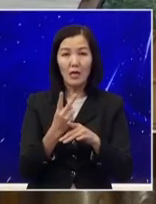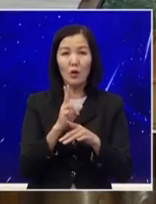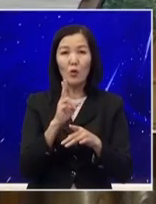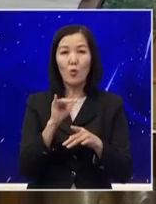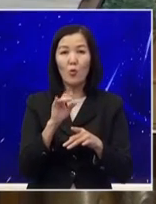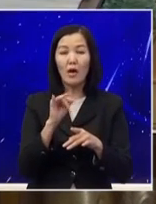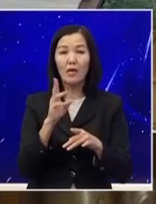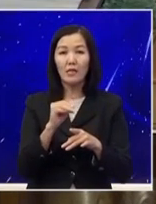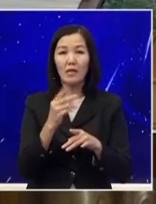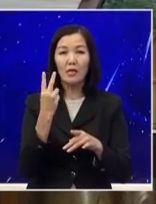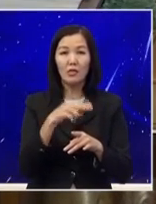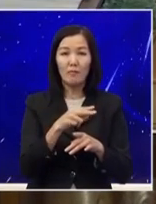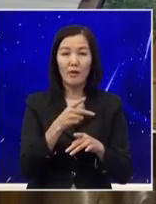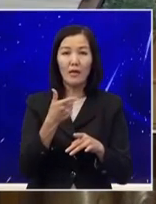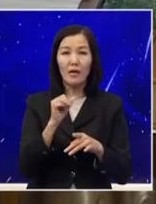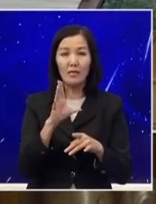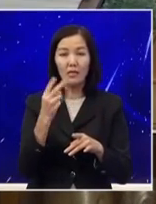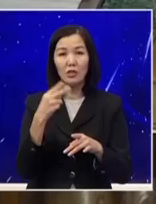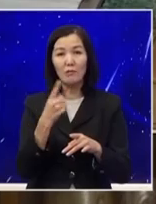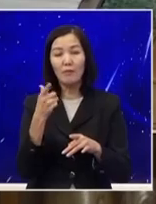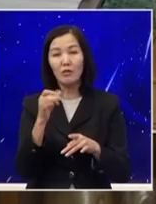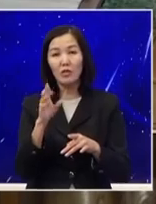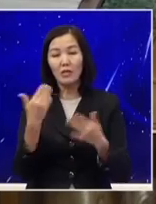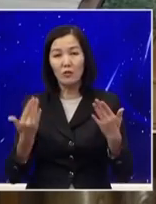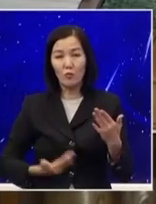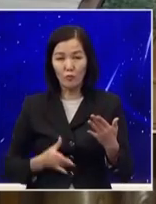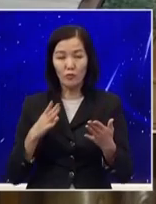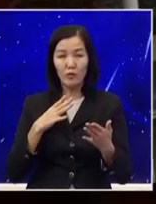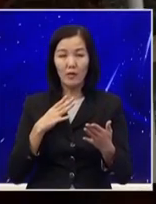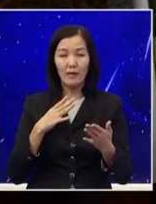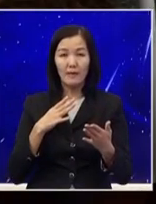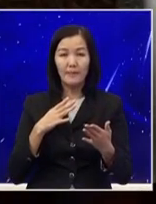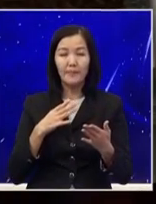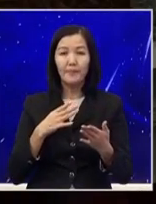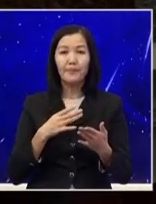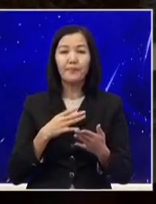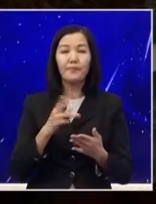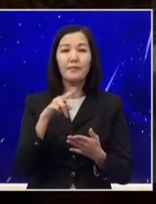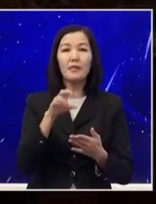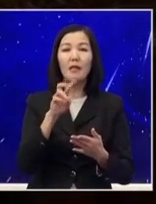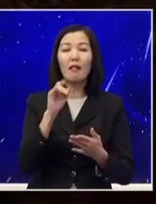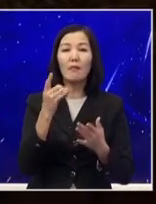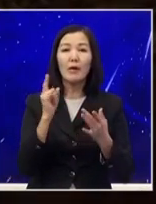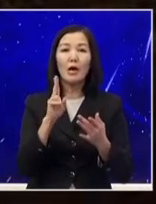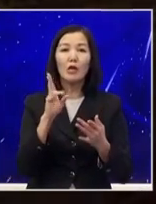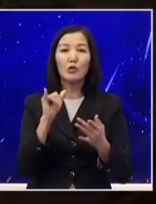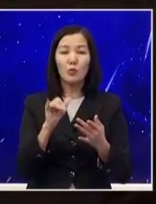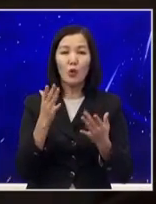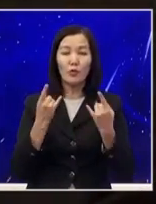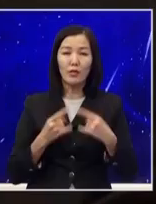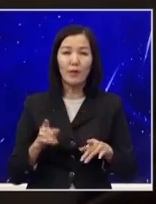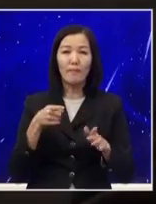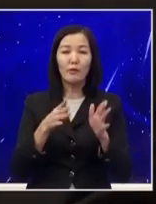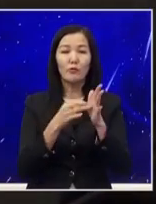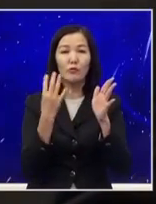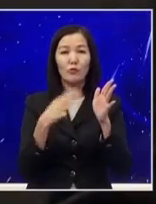керемет қажырлы еңбек етті. Көпке үлгі боларлық. Егеубек Далбағаев Ақсу ауданының тумасы.